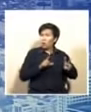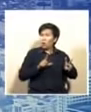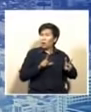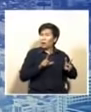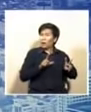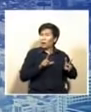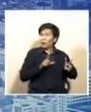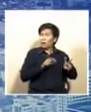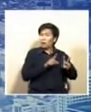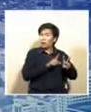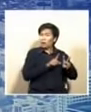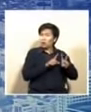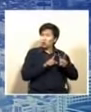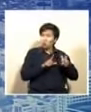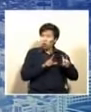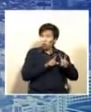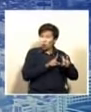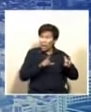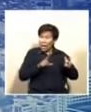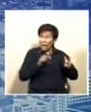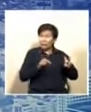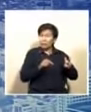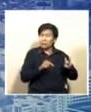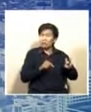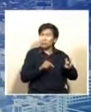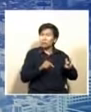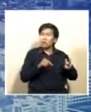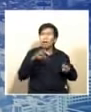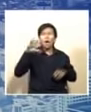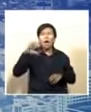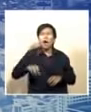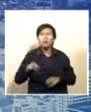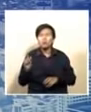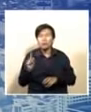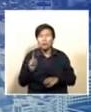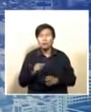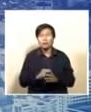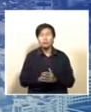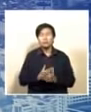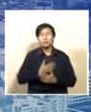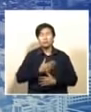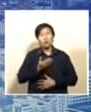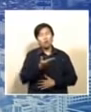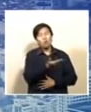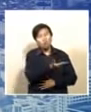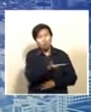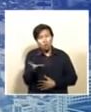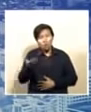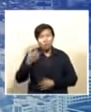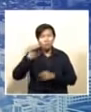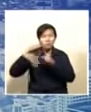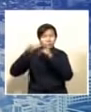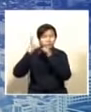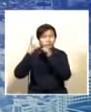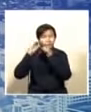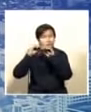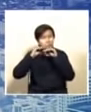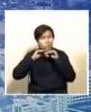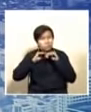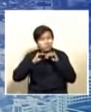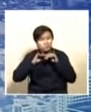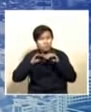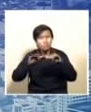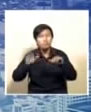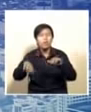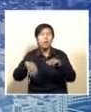ร็วๆโดยโรงงานแต่ละโรงงานก็ให้ข้อมูลกันเนี่ยนะครับวันนั้นเนี่ยมีข้อมูลที่โร